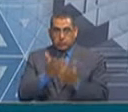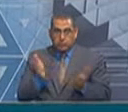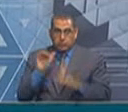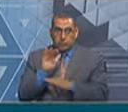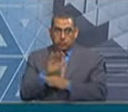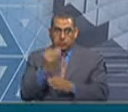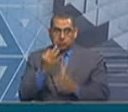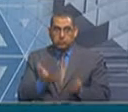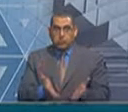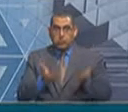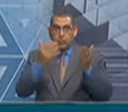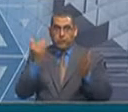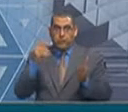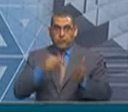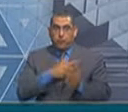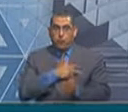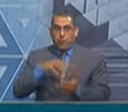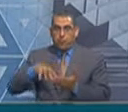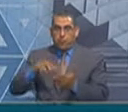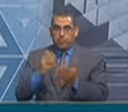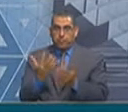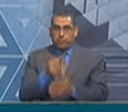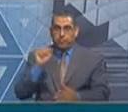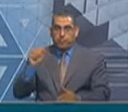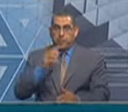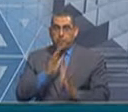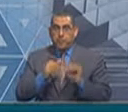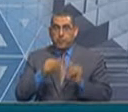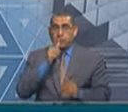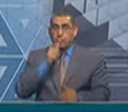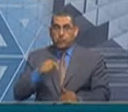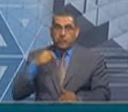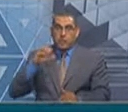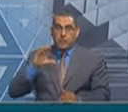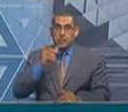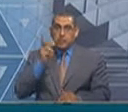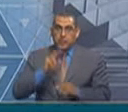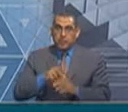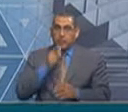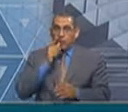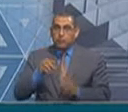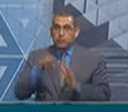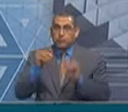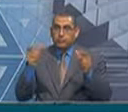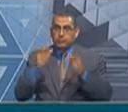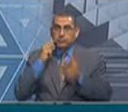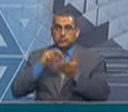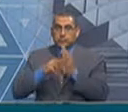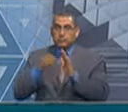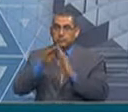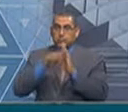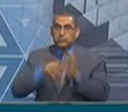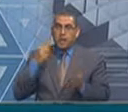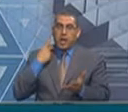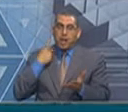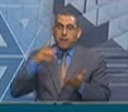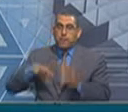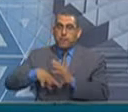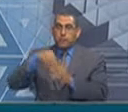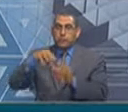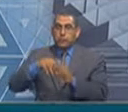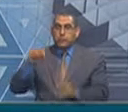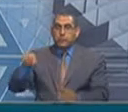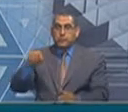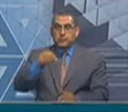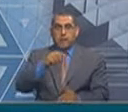المضافة لأصول الدولة. وقد اطلع السيد الرئيس على تطورات التخطيط العمراني لعدد من المشروعات